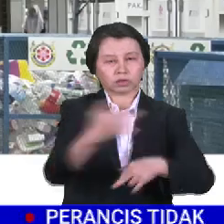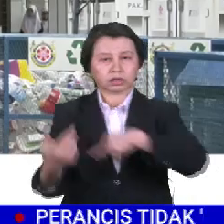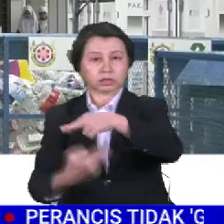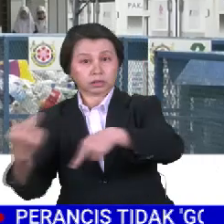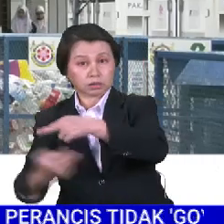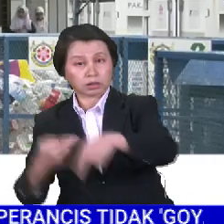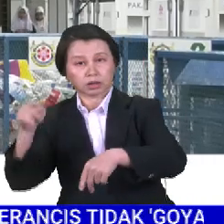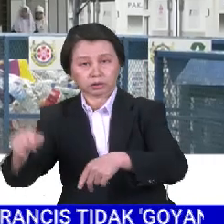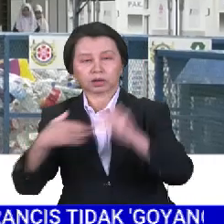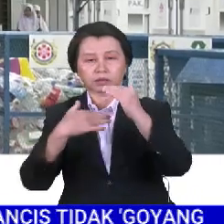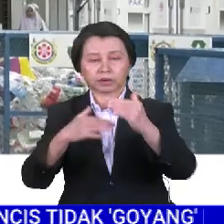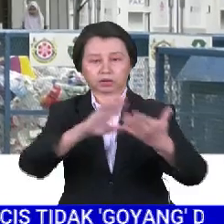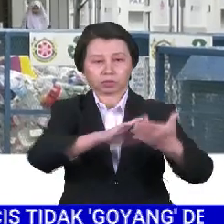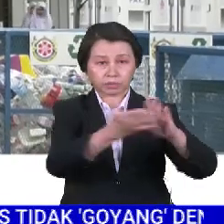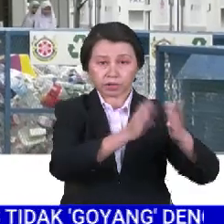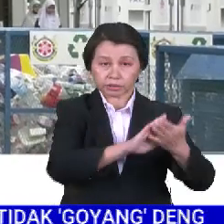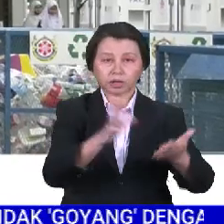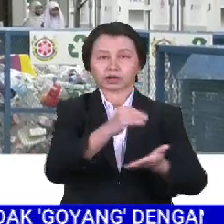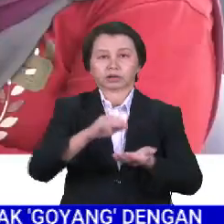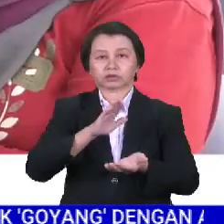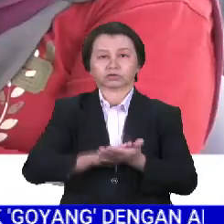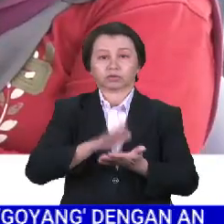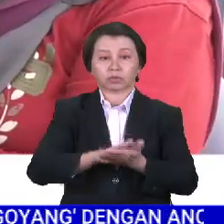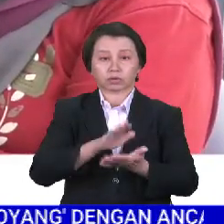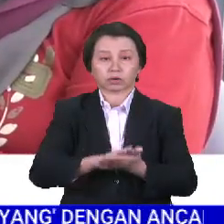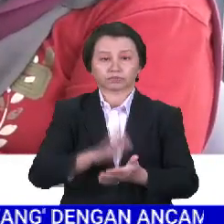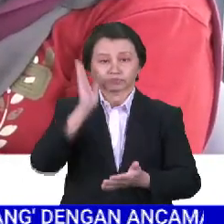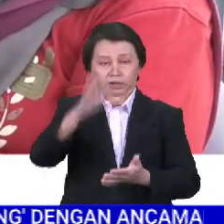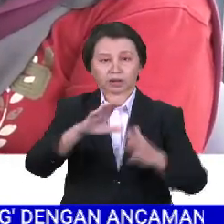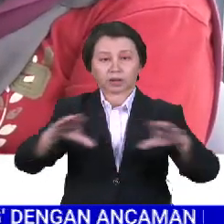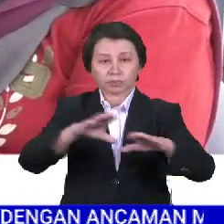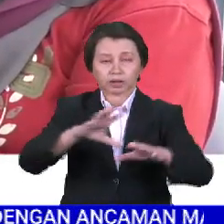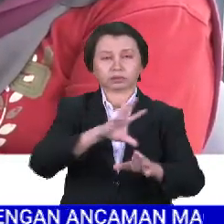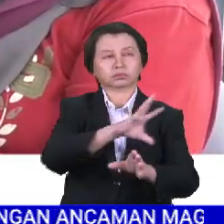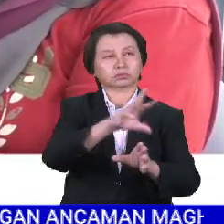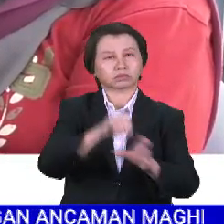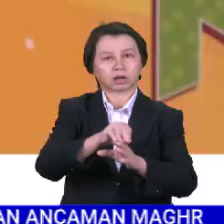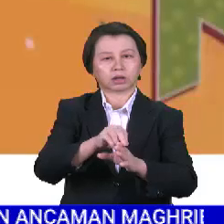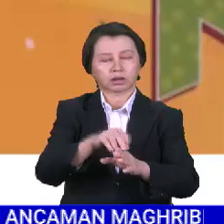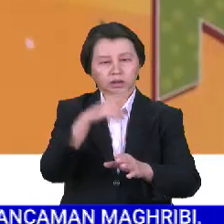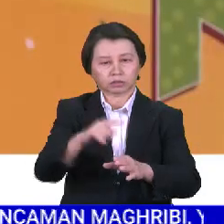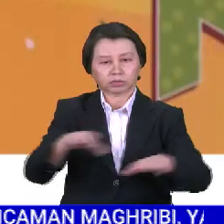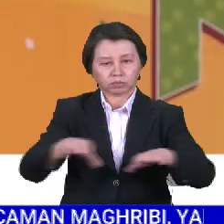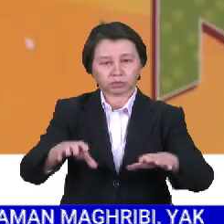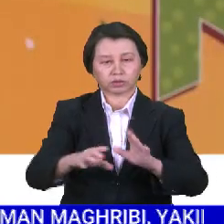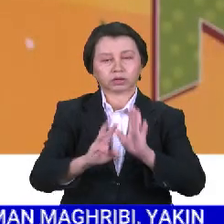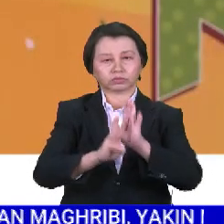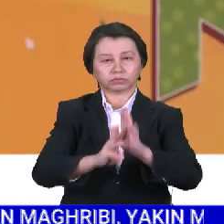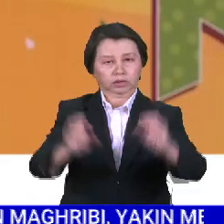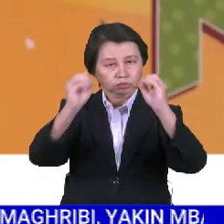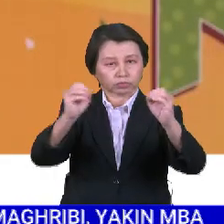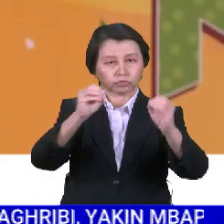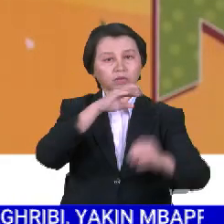semula di peringkat komuniti dan sekolah antara yang akan dilakukan termasuk latingkan Duta Sifa